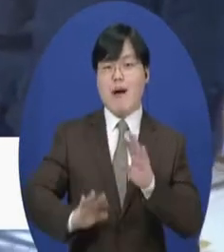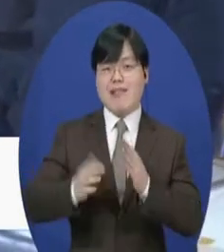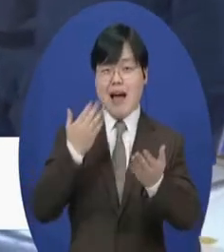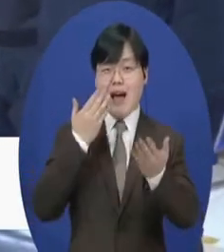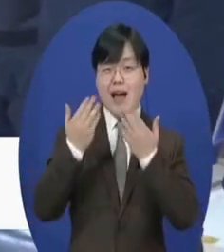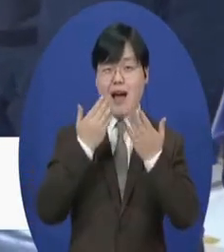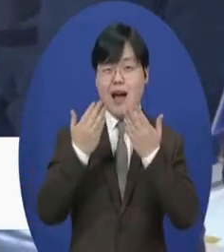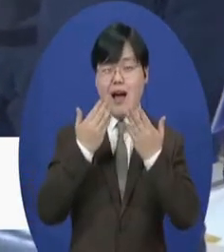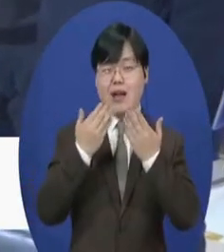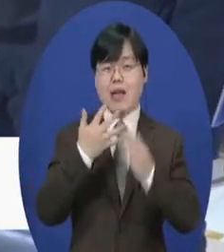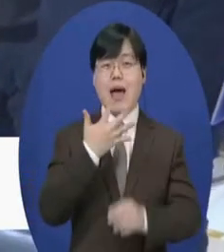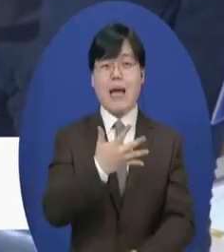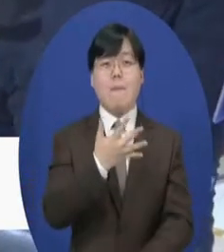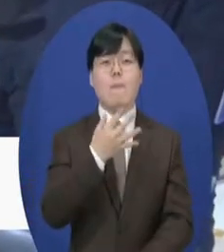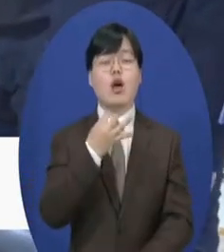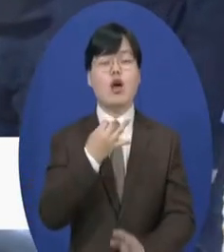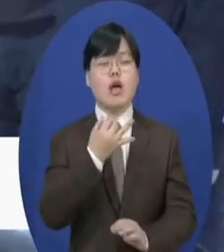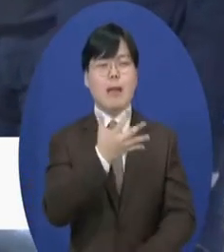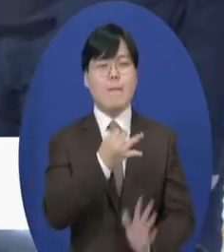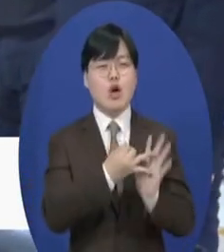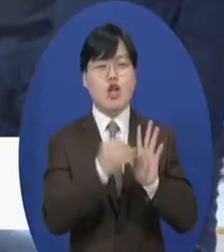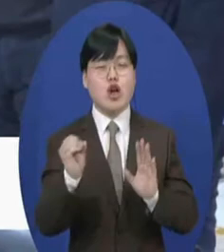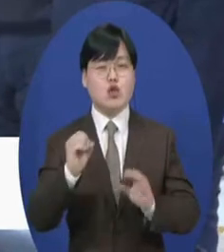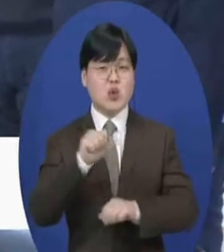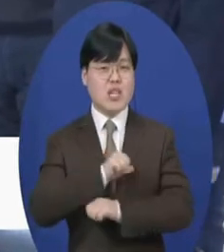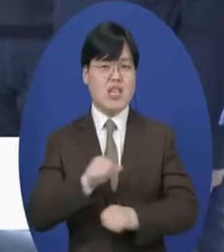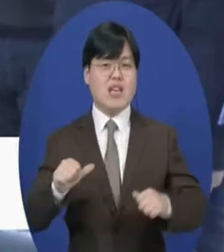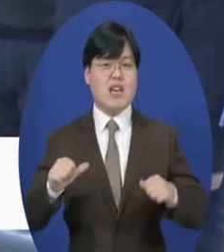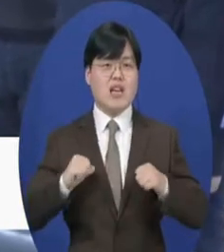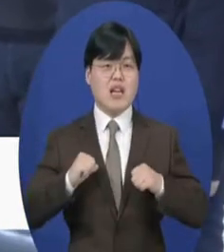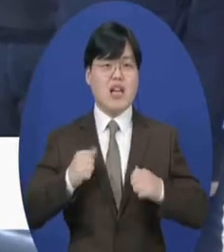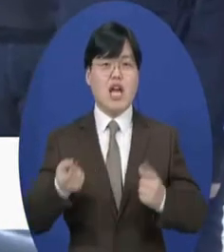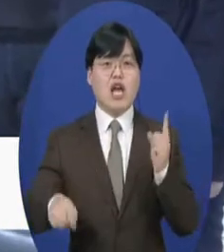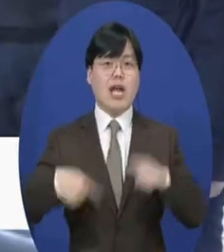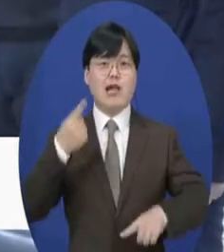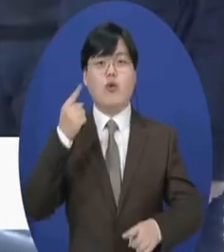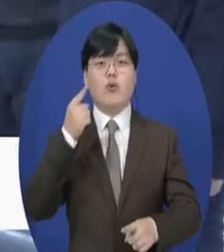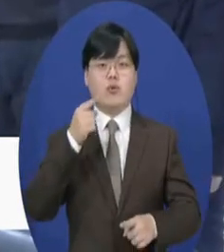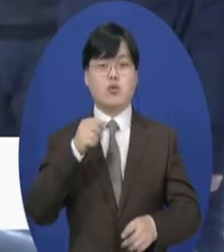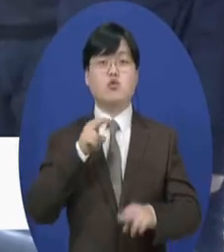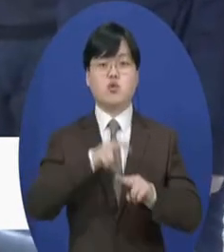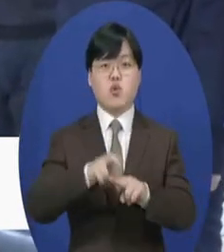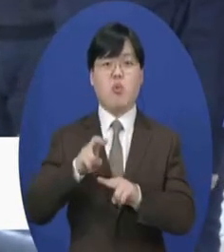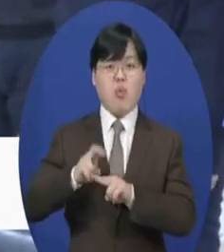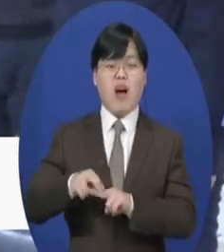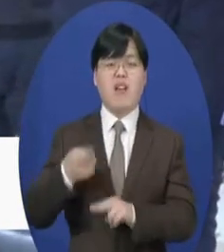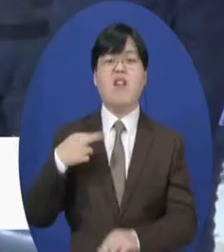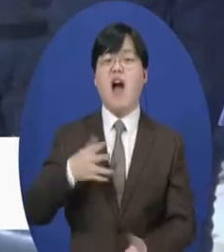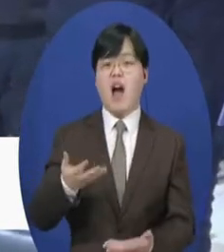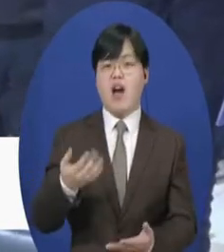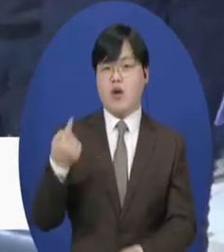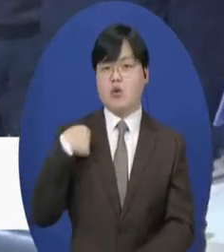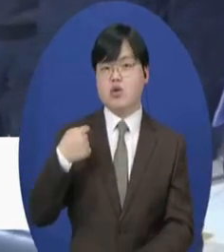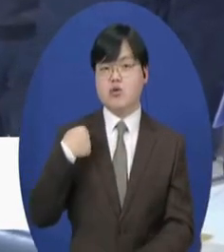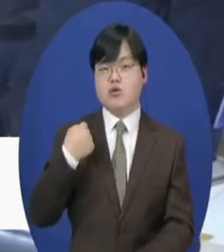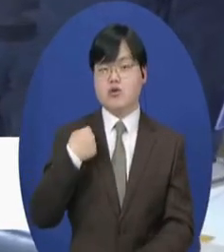байдлаар харьцуулах юм бол 5700 иргэд бол илүү зорчсон байгаа. Ягаад гэвэл өчигдөр